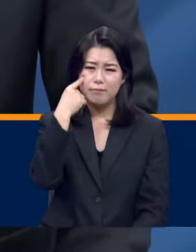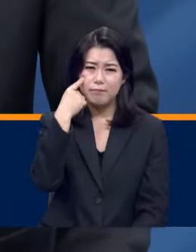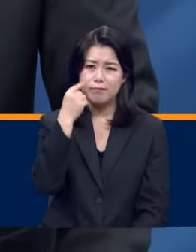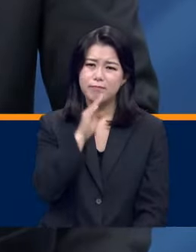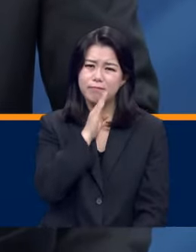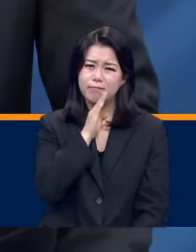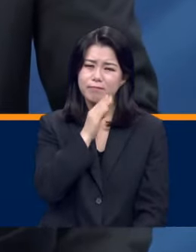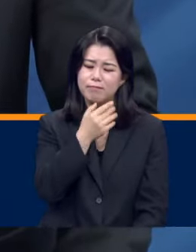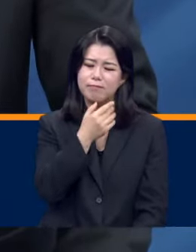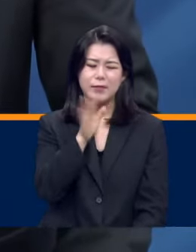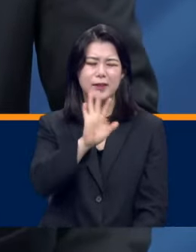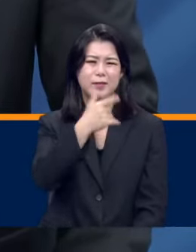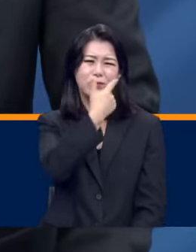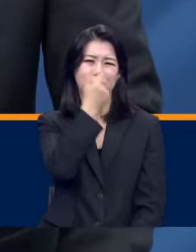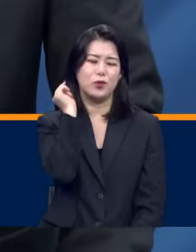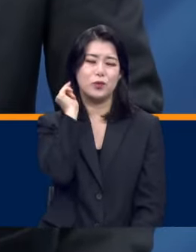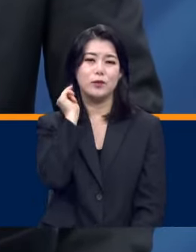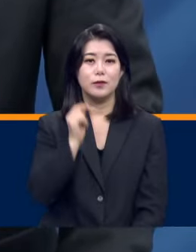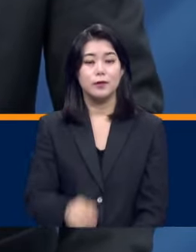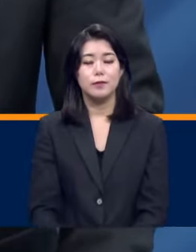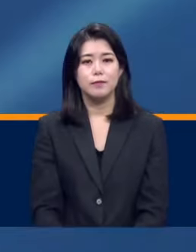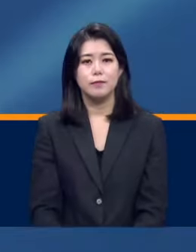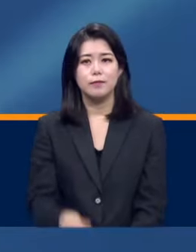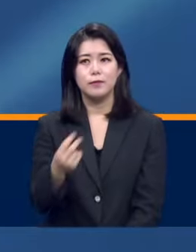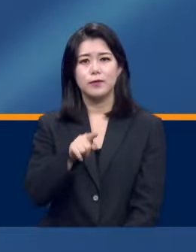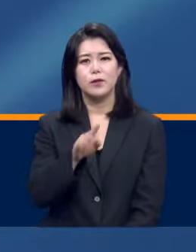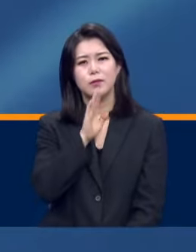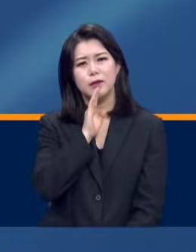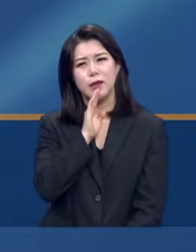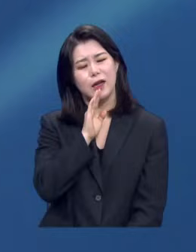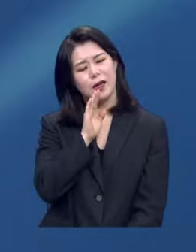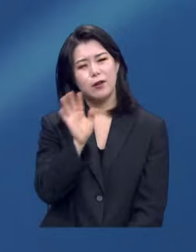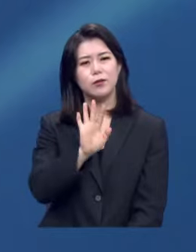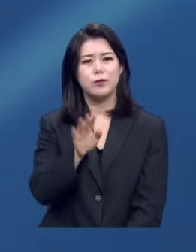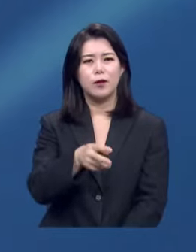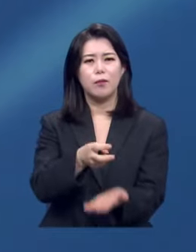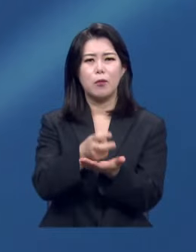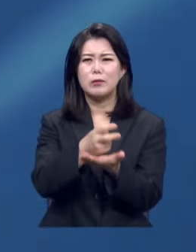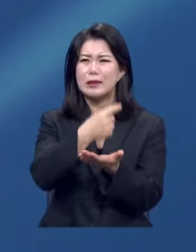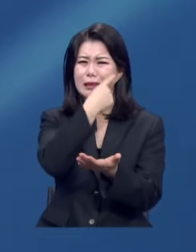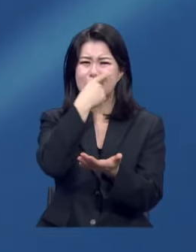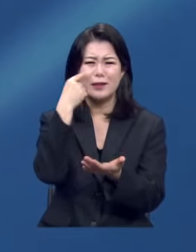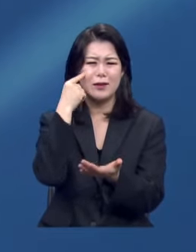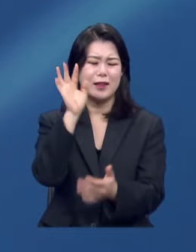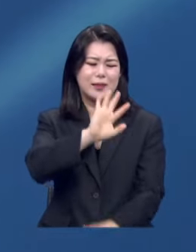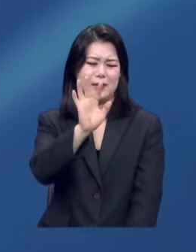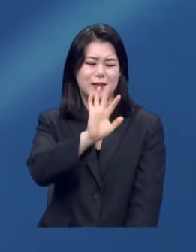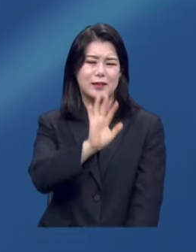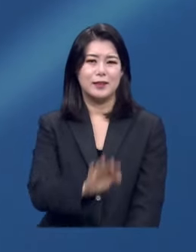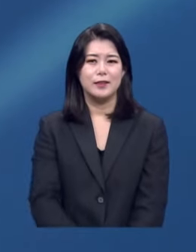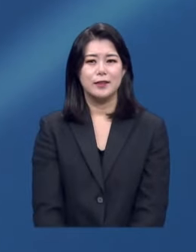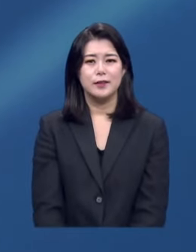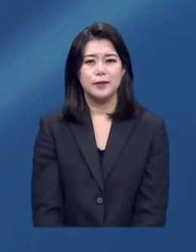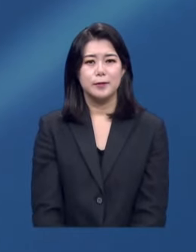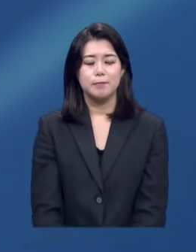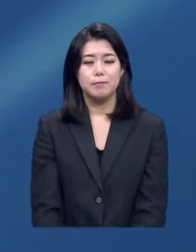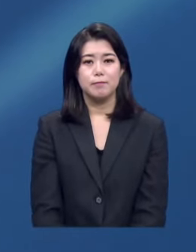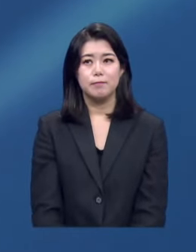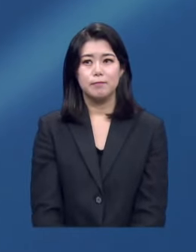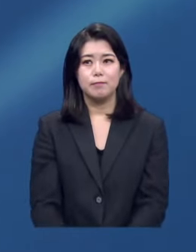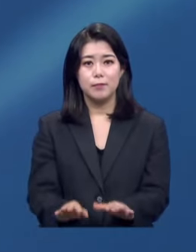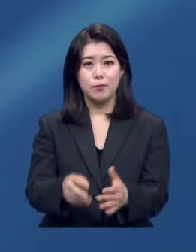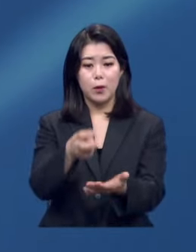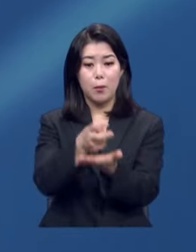굉장히 빈약하죠네 그리고 이게 굉장히 허술하고 그리고 법적인 근거조차도 되지 않는다라고 보여집니다 어 일단 뭐